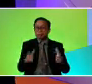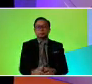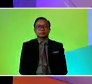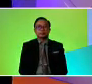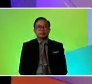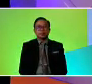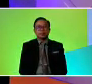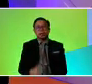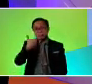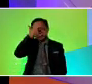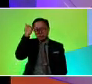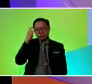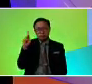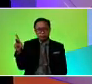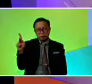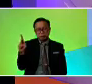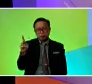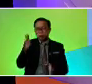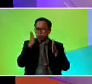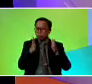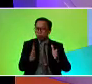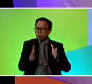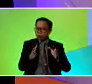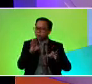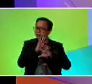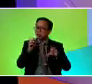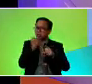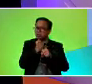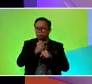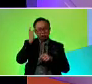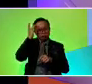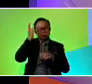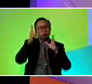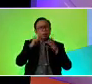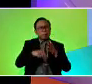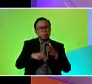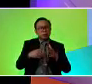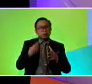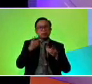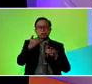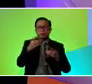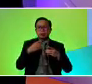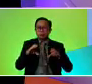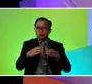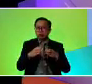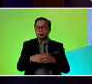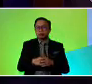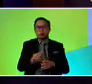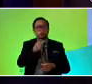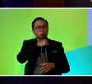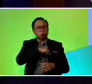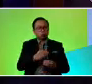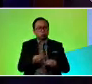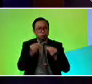yang menyebabkan orang yang anak kecil itu dia tak tahu apa yang dibuat sebenarnya baik dan keuntungan akan